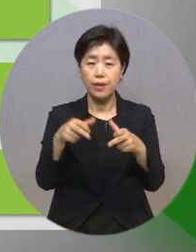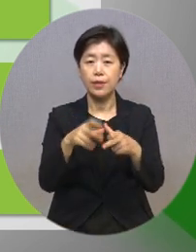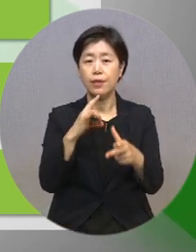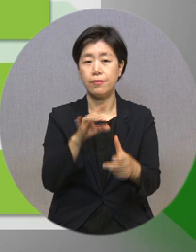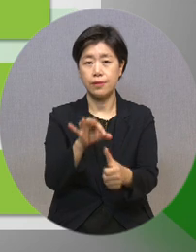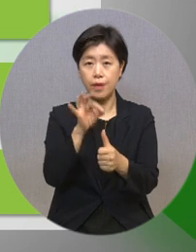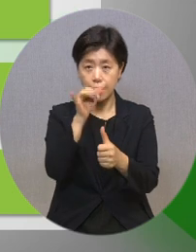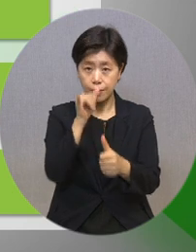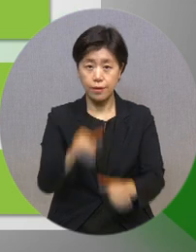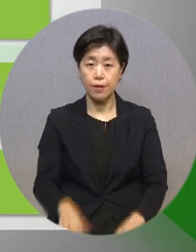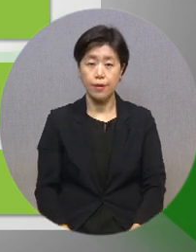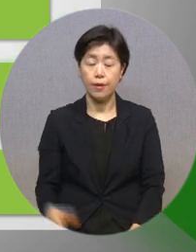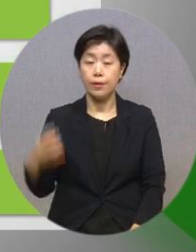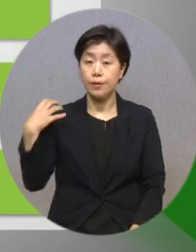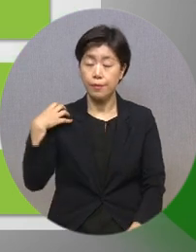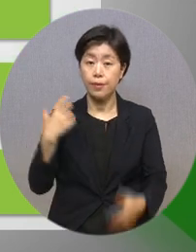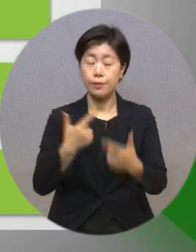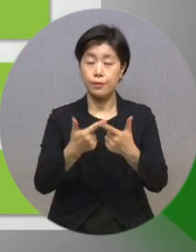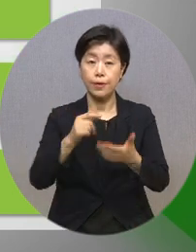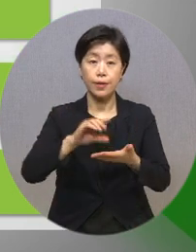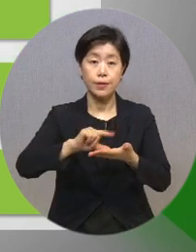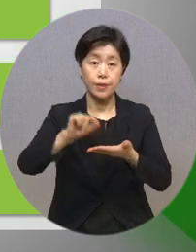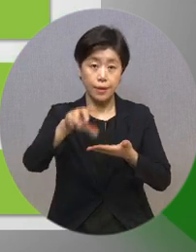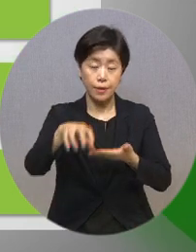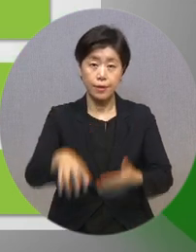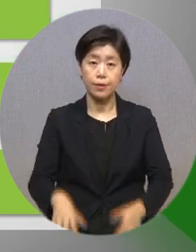장애인만 채용하며 담당지사는 부산지사입니다.